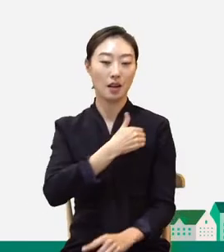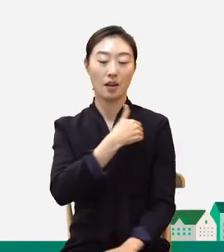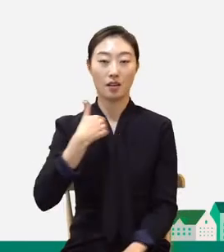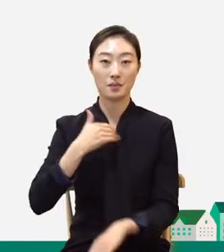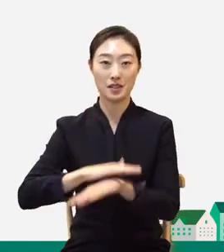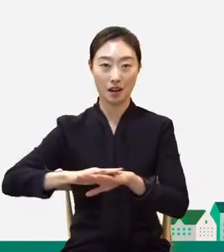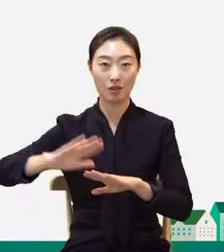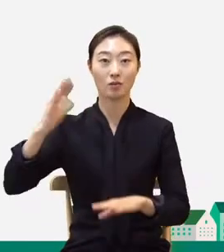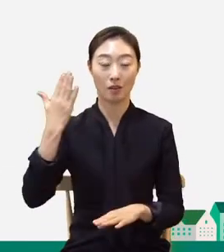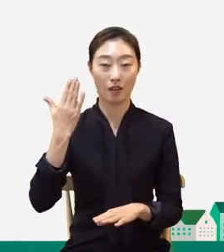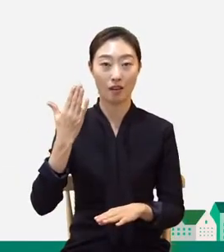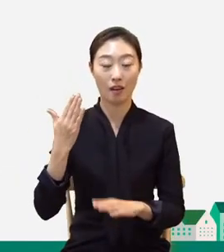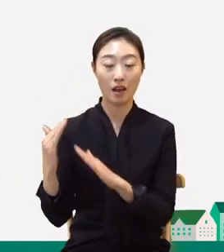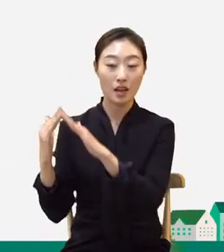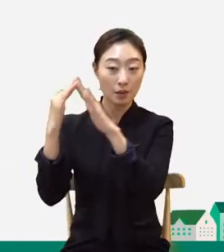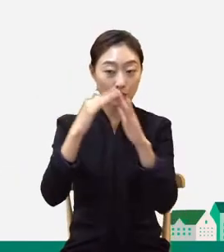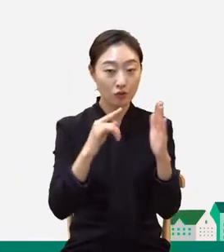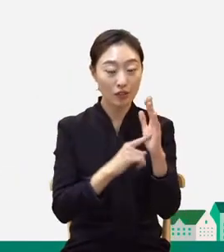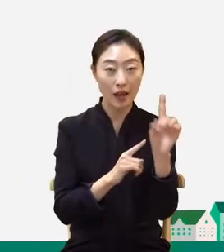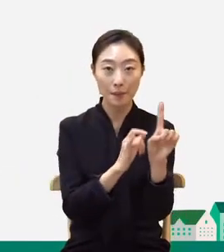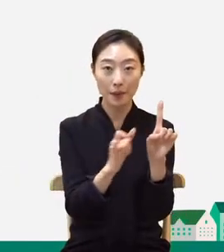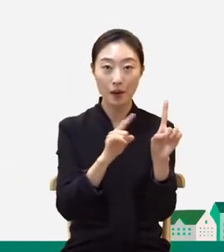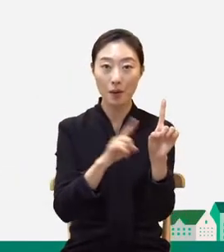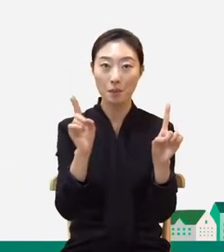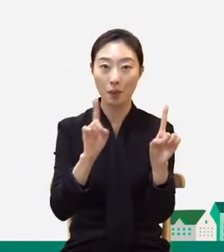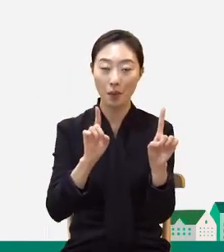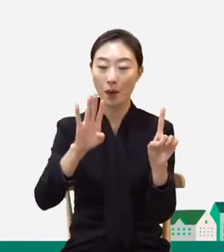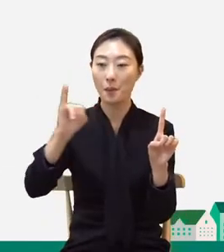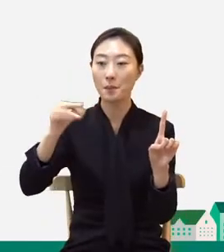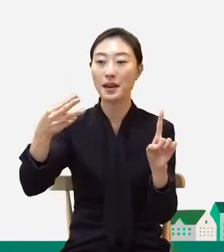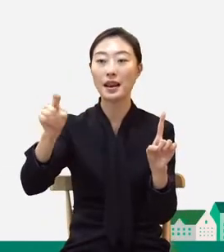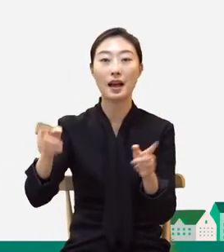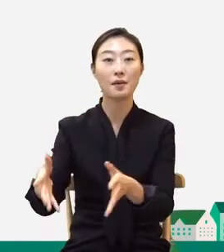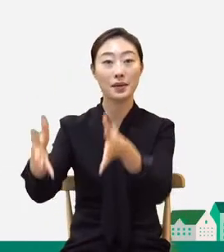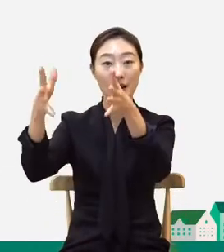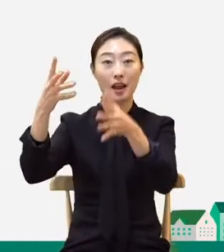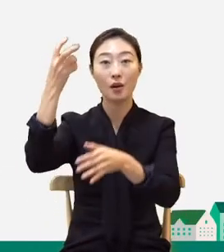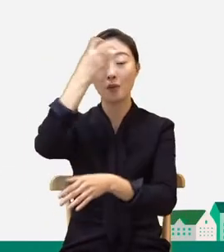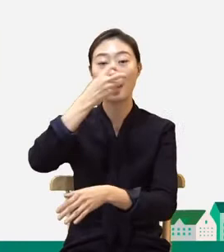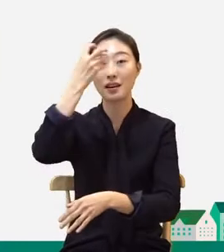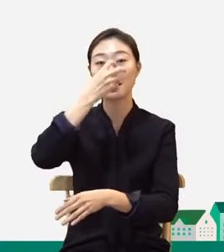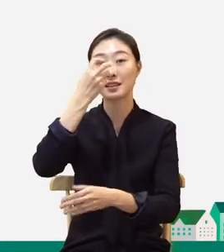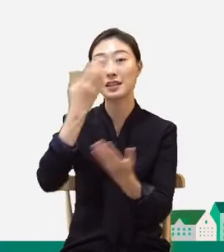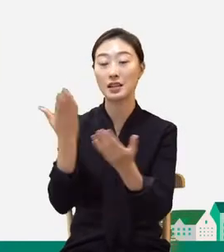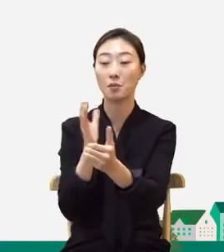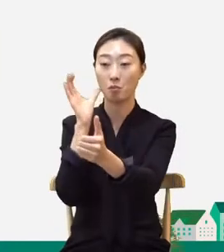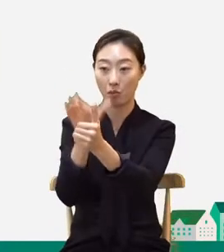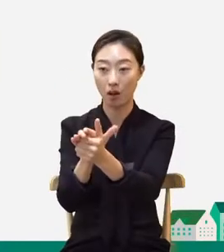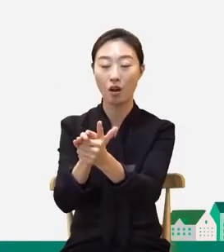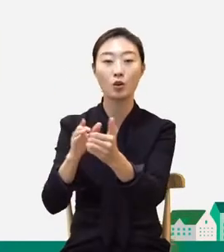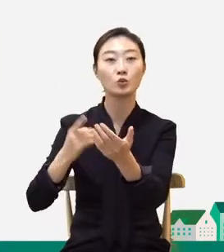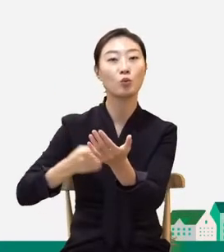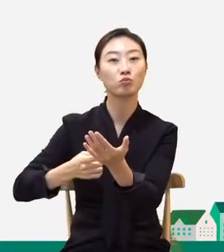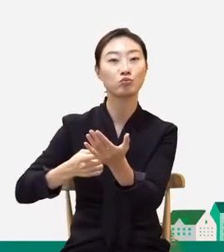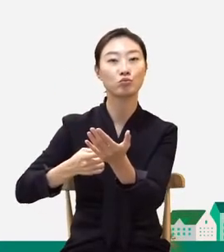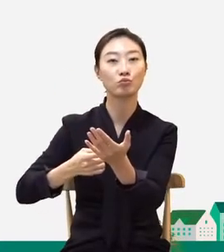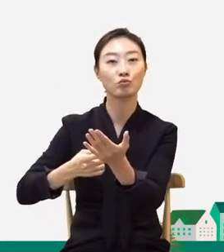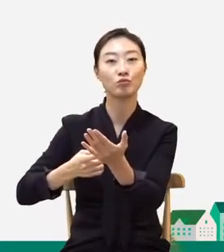저희 입주자분 중에 한 분은 이런 그 빌라를 관리하는 총무 역할을 하신 분들도 있었고요.